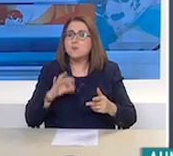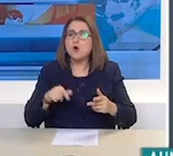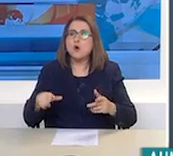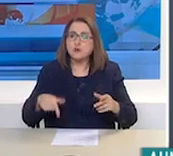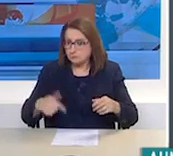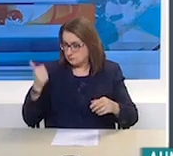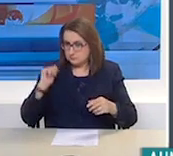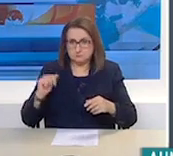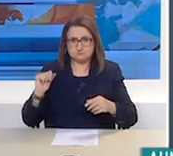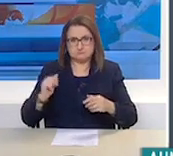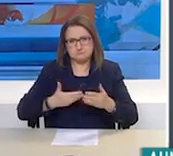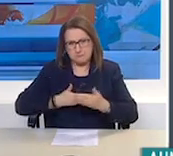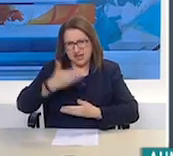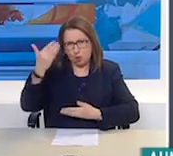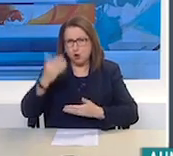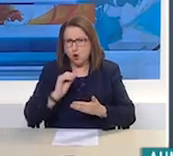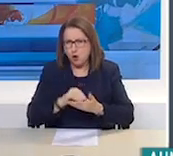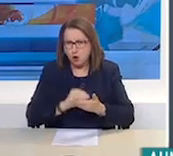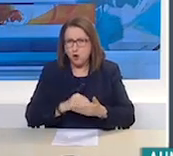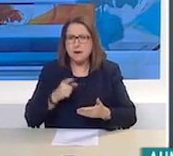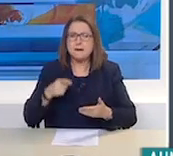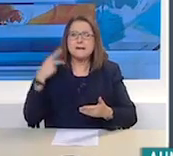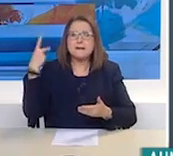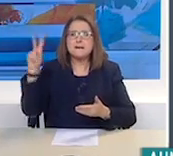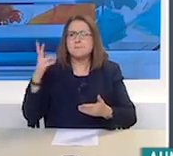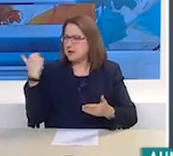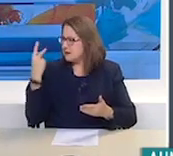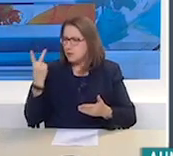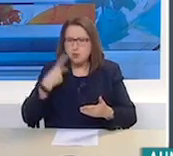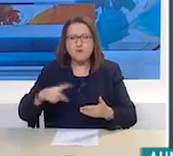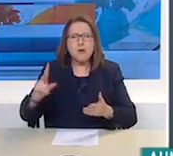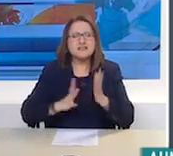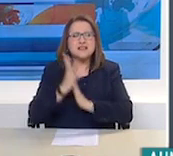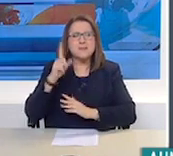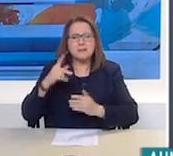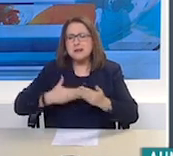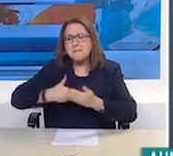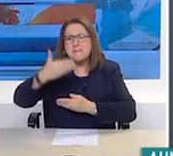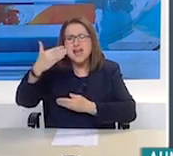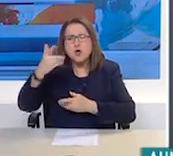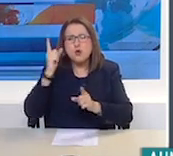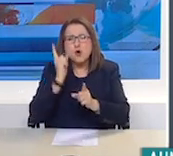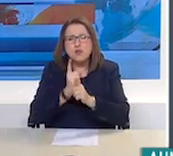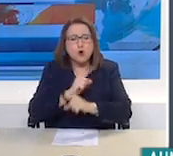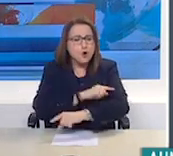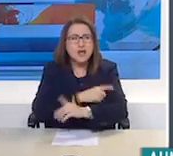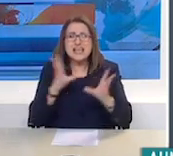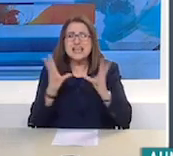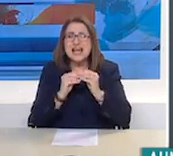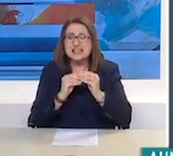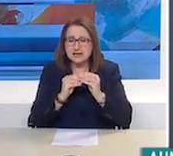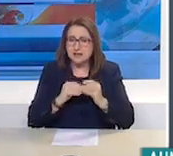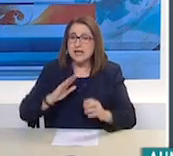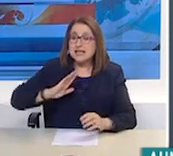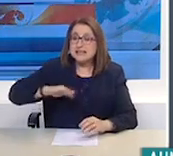που δημοσιεύτηκε στο υψηλού κύριος περιοδικό The New England Journal of Medicine πριν από 2 εβδομάδες. Στο τέλος του Φεβρουαρίου, λοιπόν, του τρέχοντος έτους,